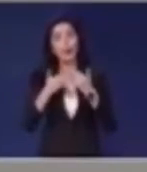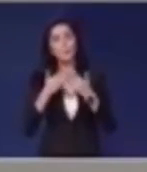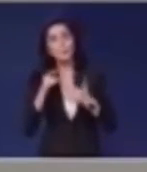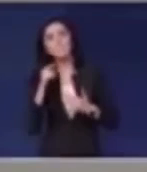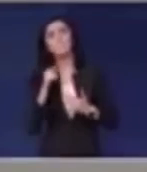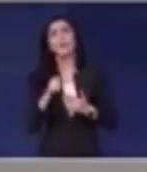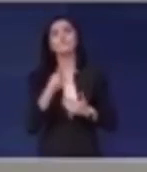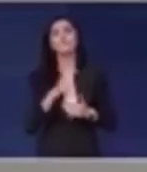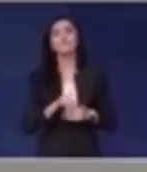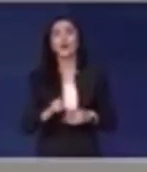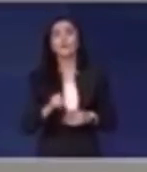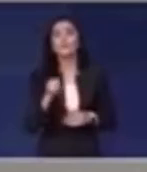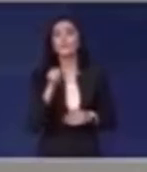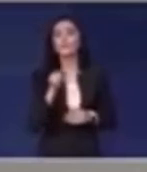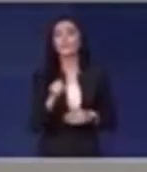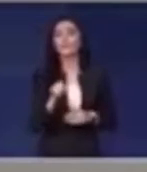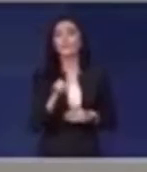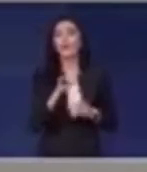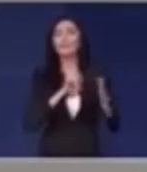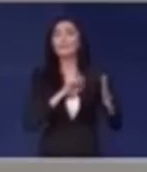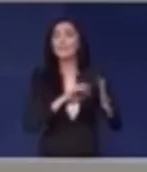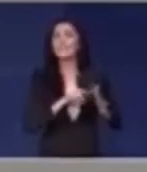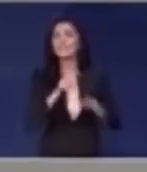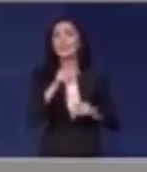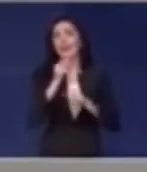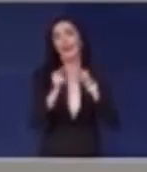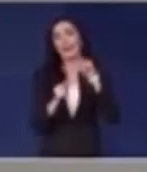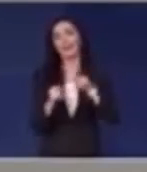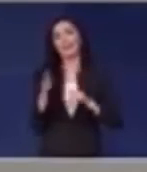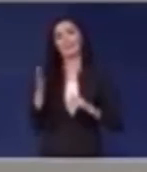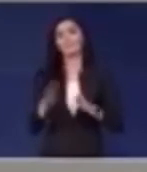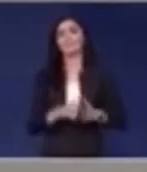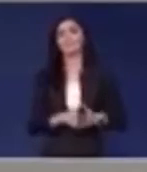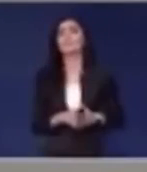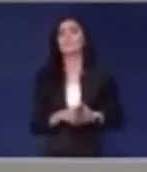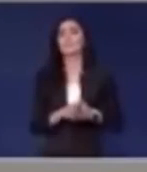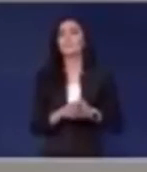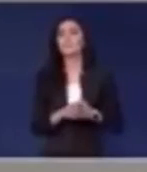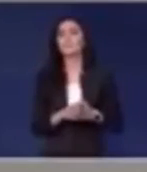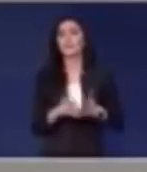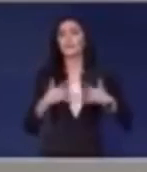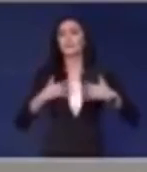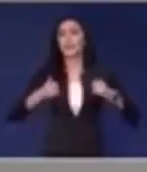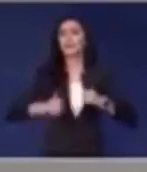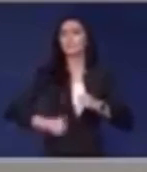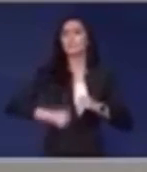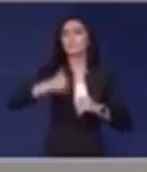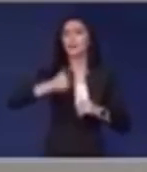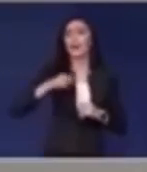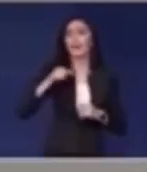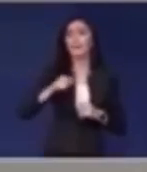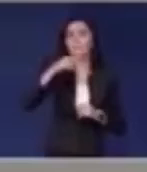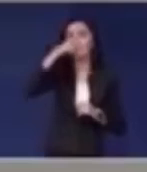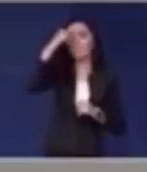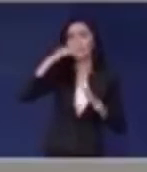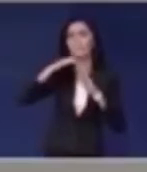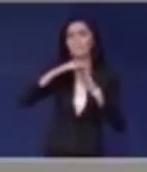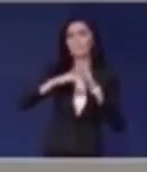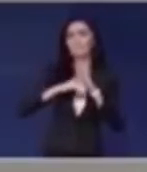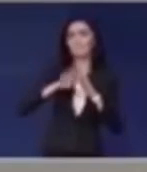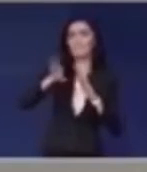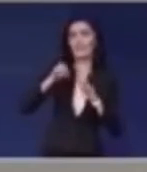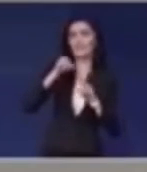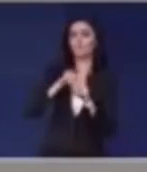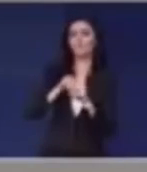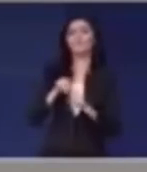Şanlıurfa Tekirdağ ellerimizdir bir sağlık bakanlığımızın belirlediği kriterler